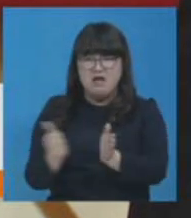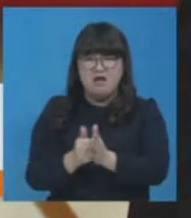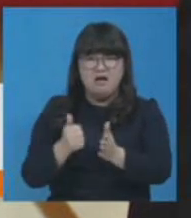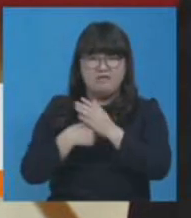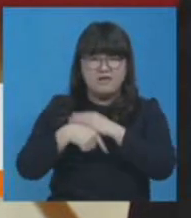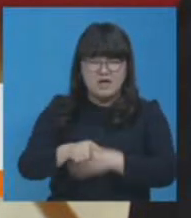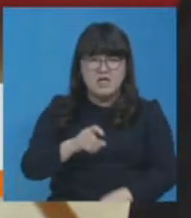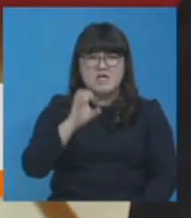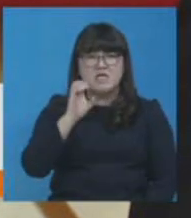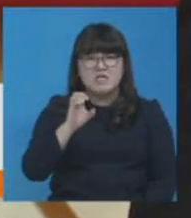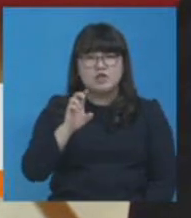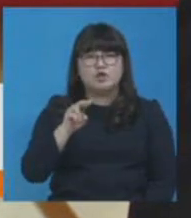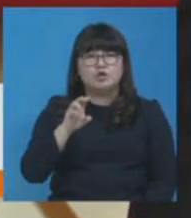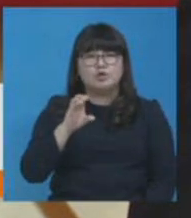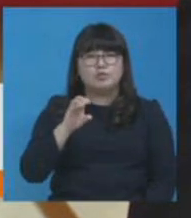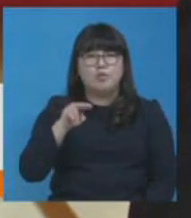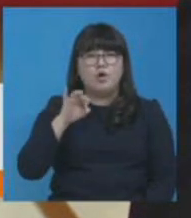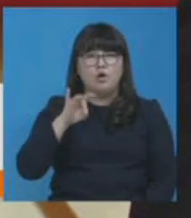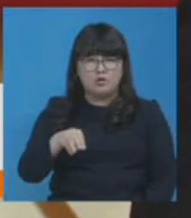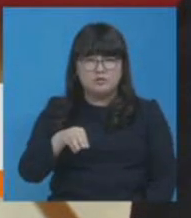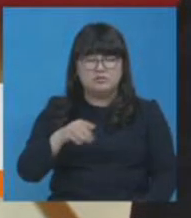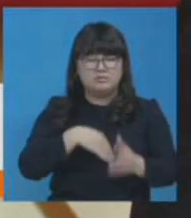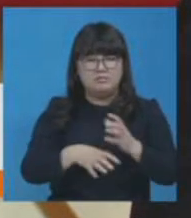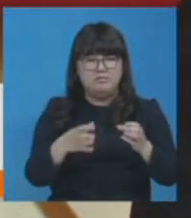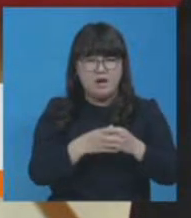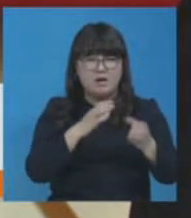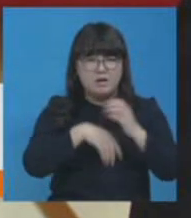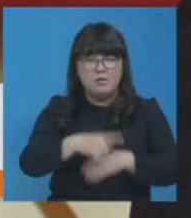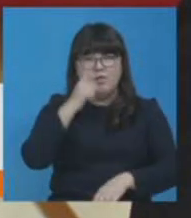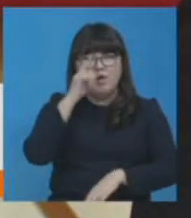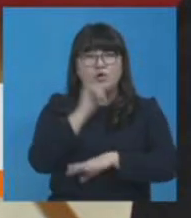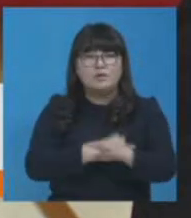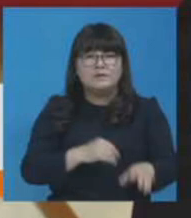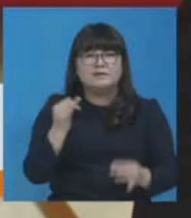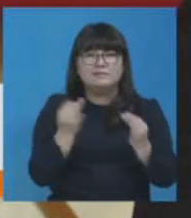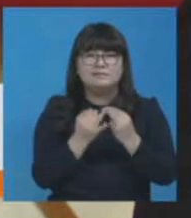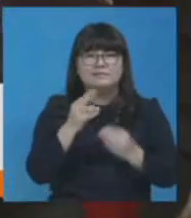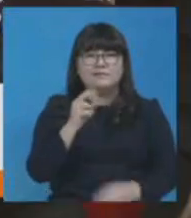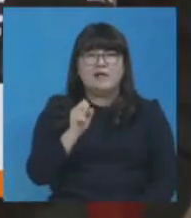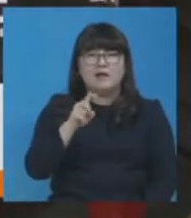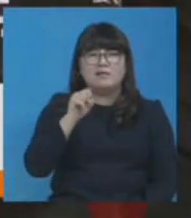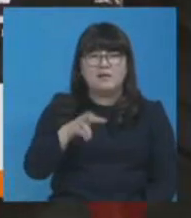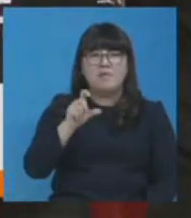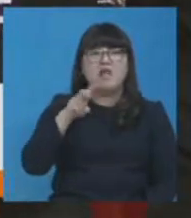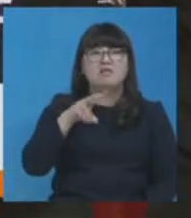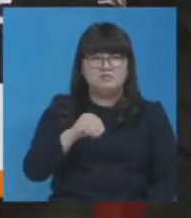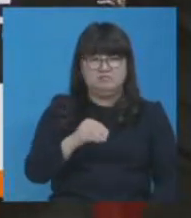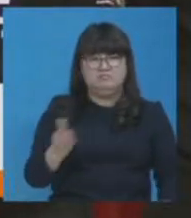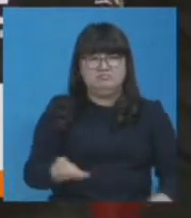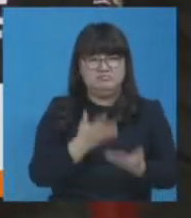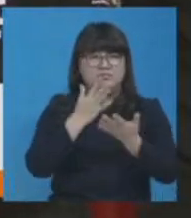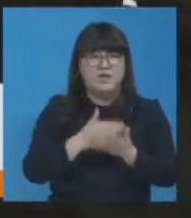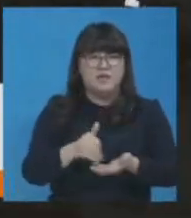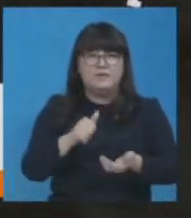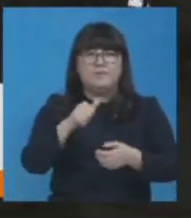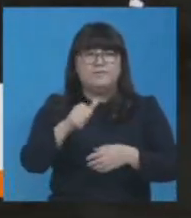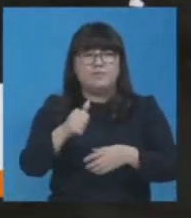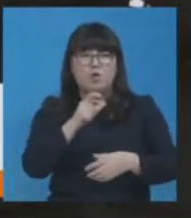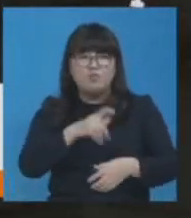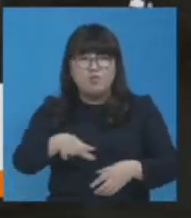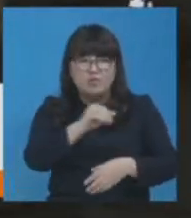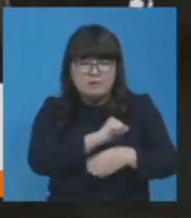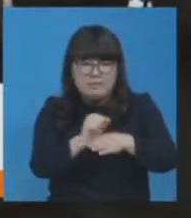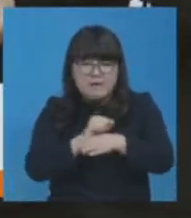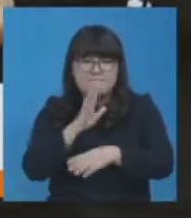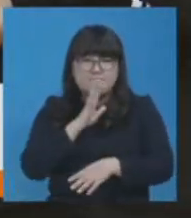IHC Sports багийн хамт олныг бас Монгол улсын цахим элчээр бас өргөмжилж байна. Цаашлаад тамирчдын бэлтгэл хийх байруудад